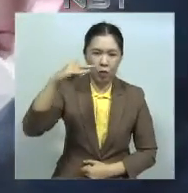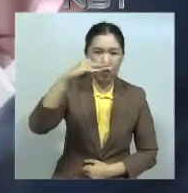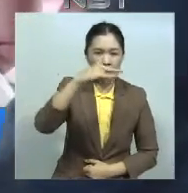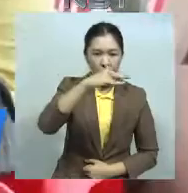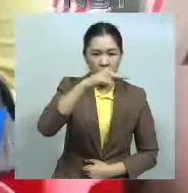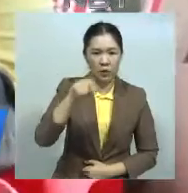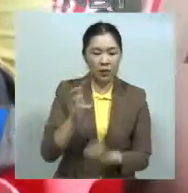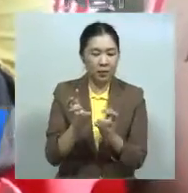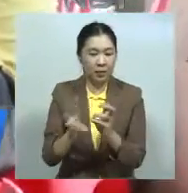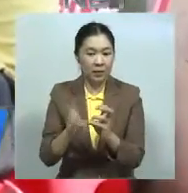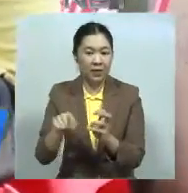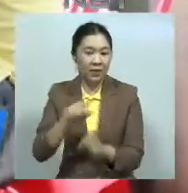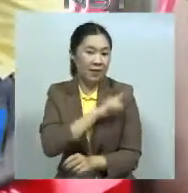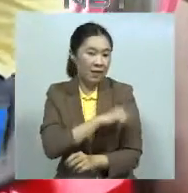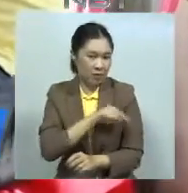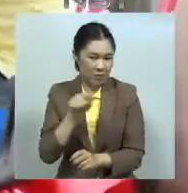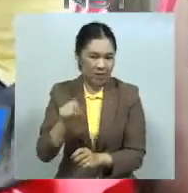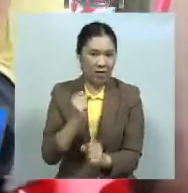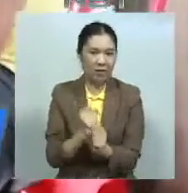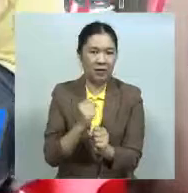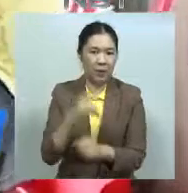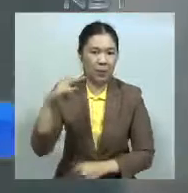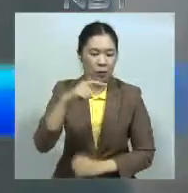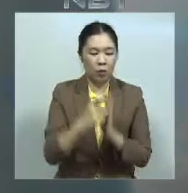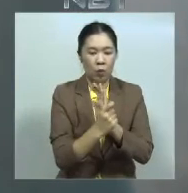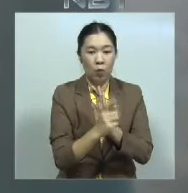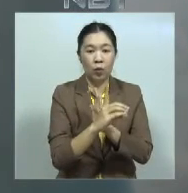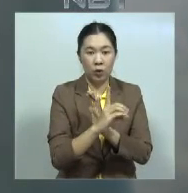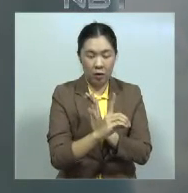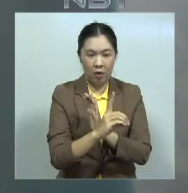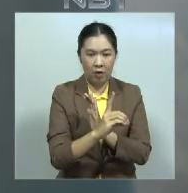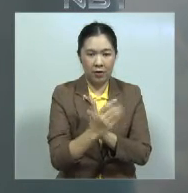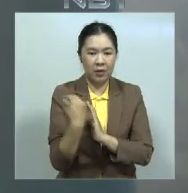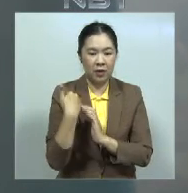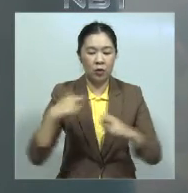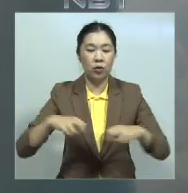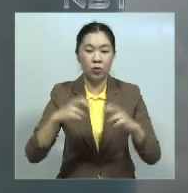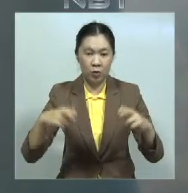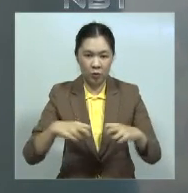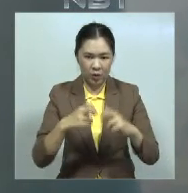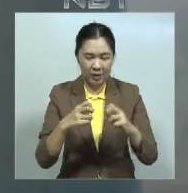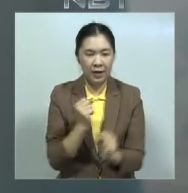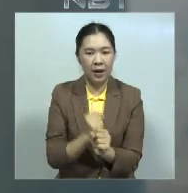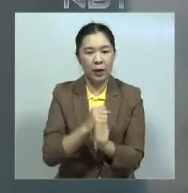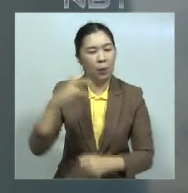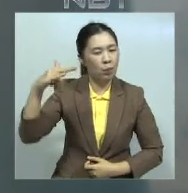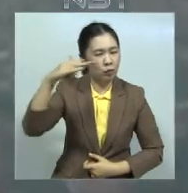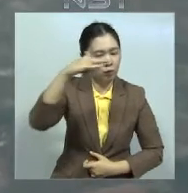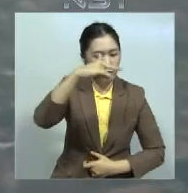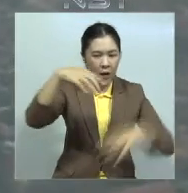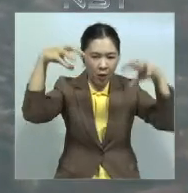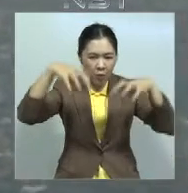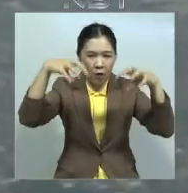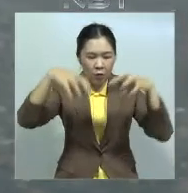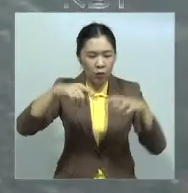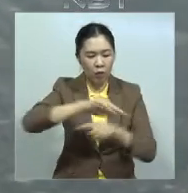านเติมสารเคมีทำฝนหลวงที่ท่าอากาศยานอุดรธานีและท่าอากาศยานสุรินทร์เพื่อให้ปฏิบัติการทำฝนหลวงนั้นครอบคลุม